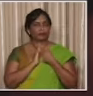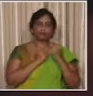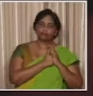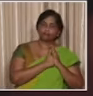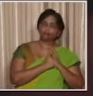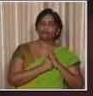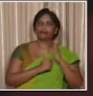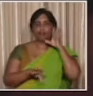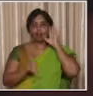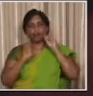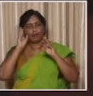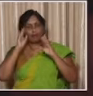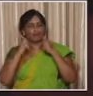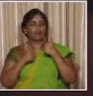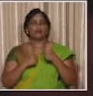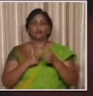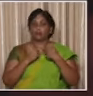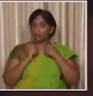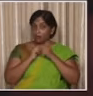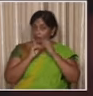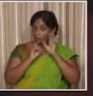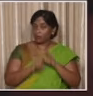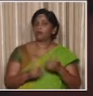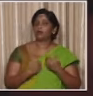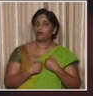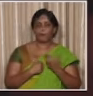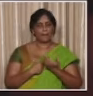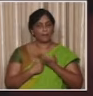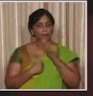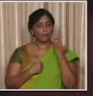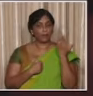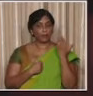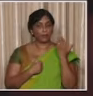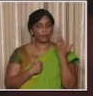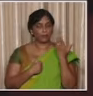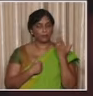කරගනි. එහෙම වුණොත් අපිට පුළුවන් වෙනවා